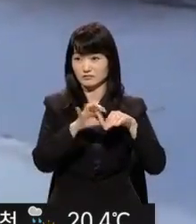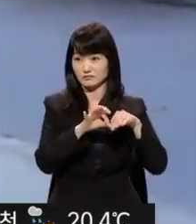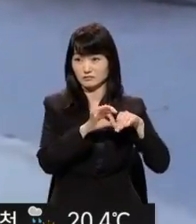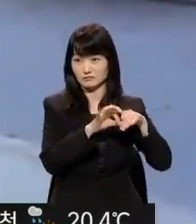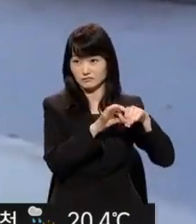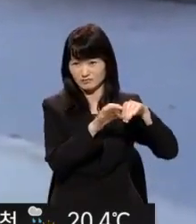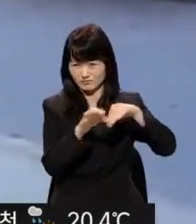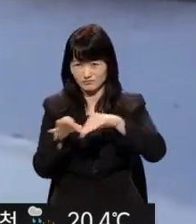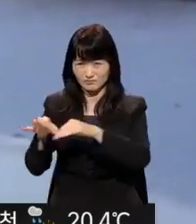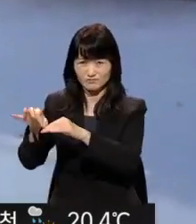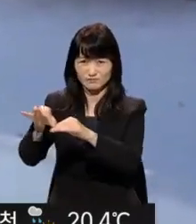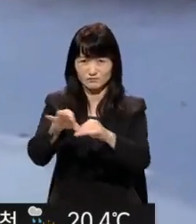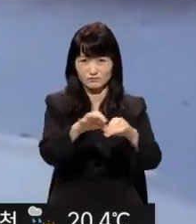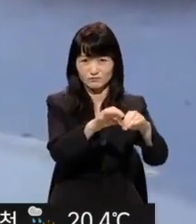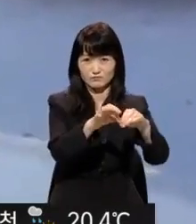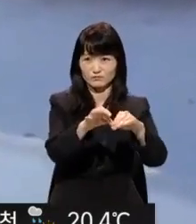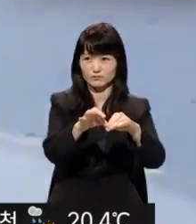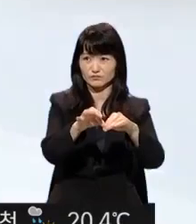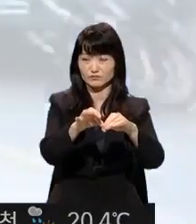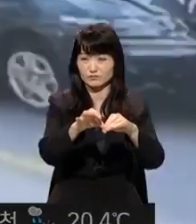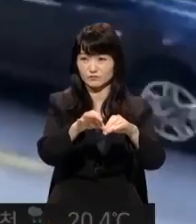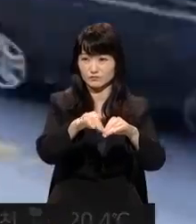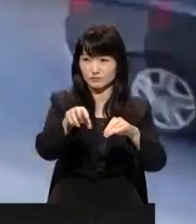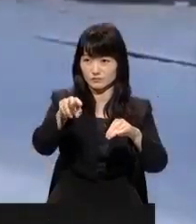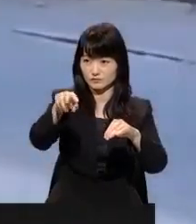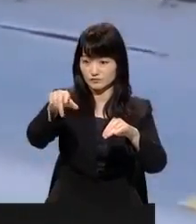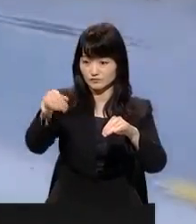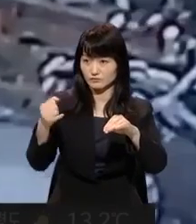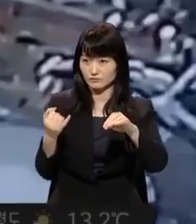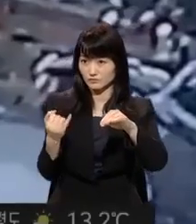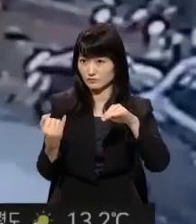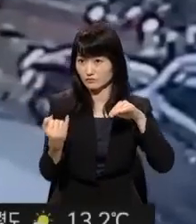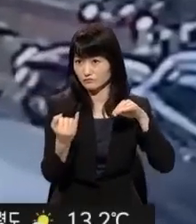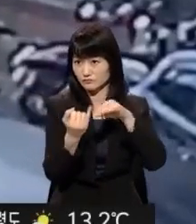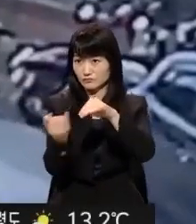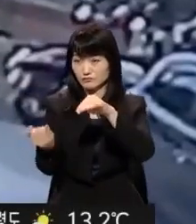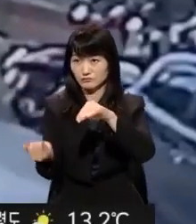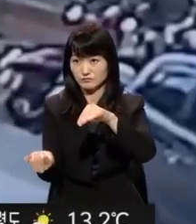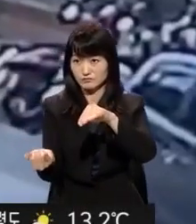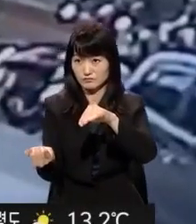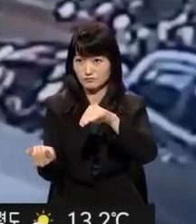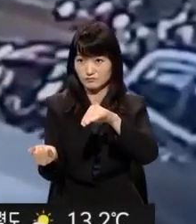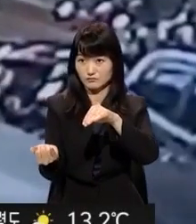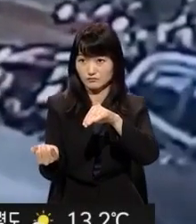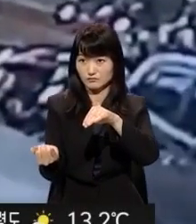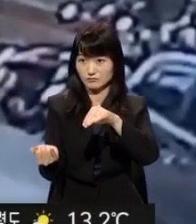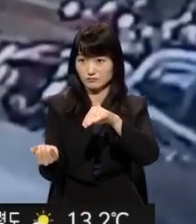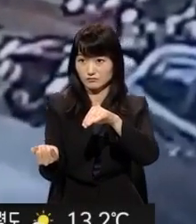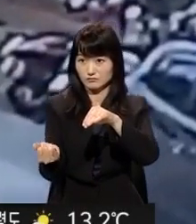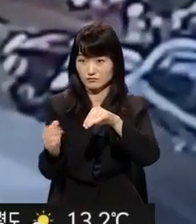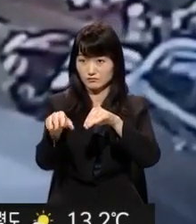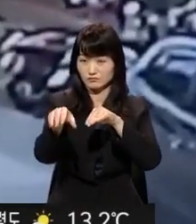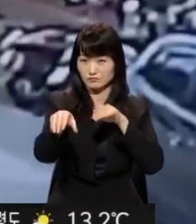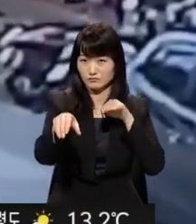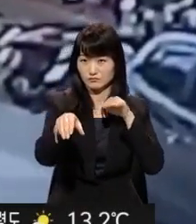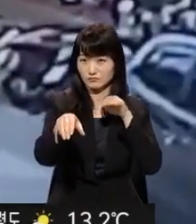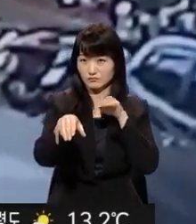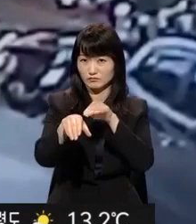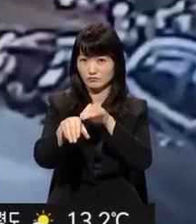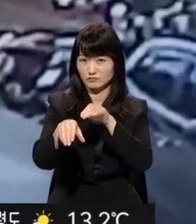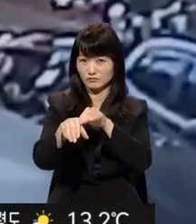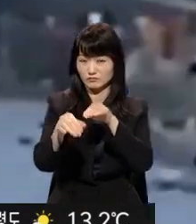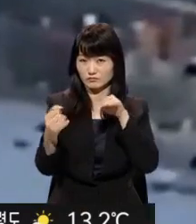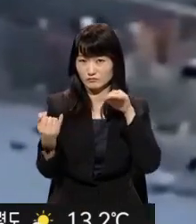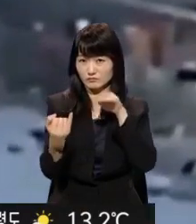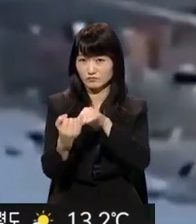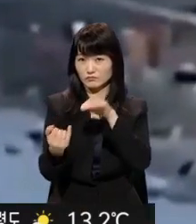골목을 누볐습니다. 그리고 또 도로 옆을 걷던 한 여성을 치고서는요, 역시나 도주를 해버립니다. 무려 4명의 사람을 친